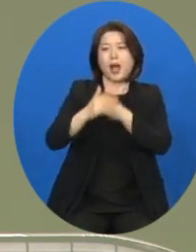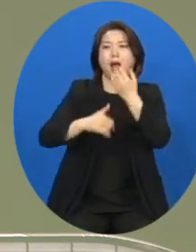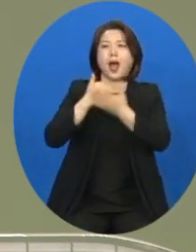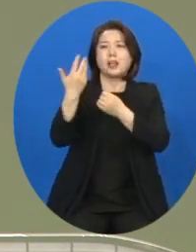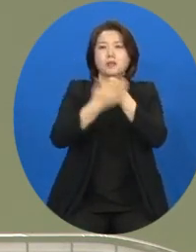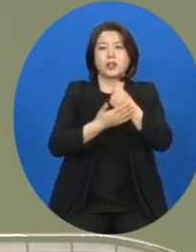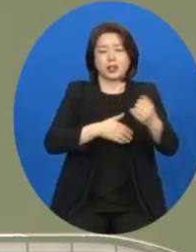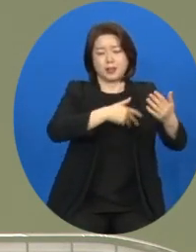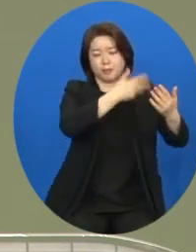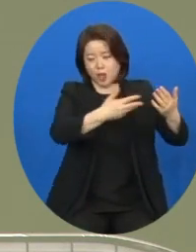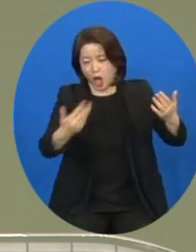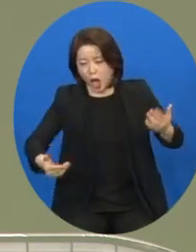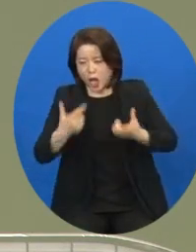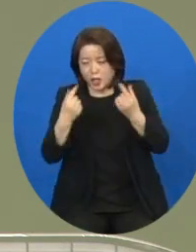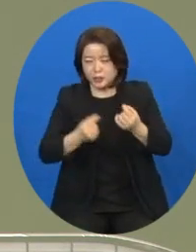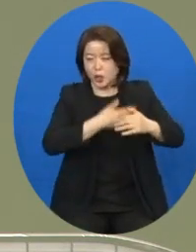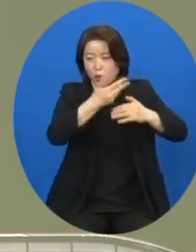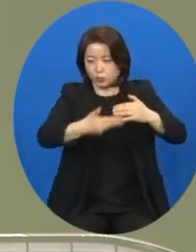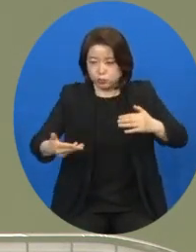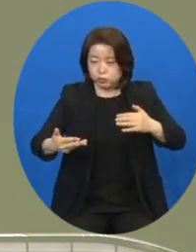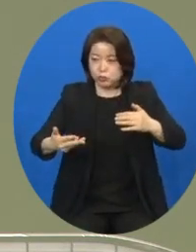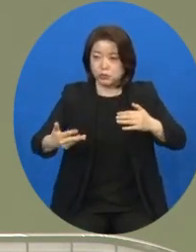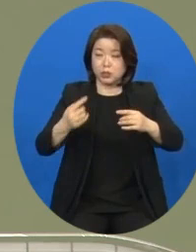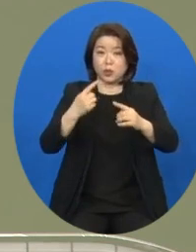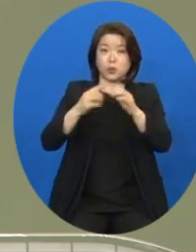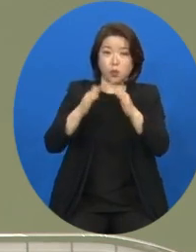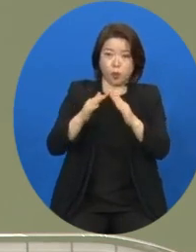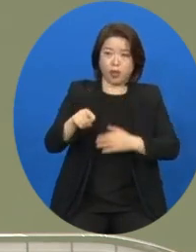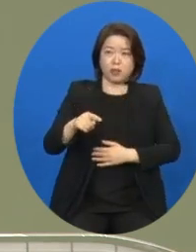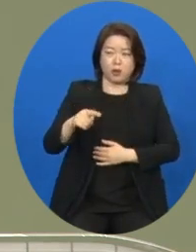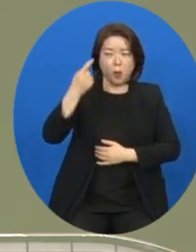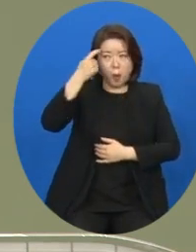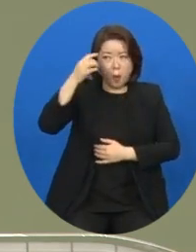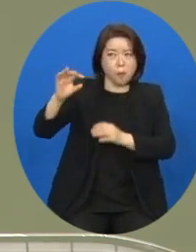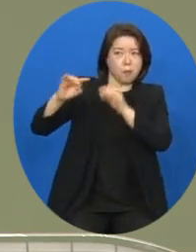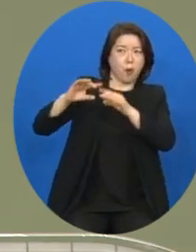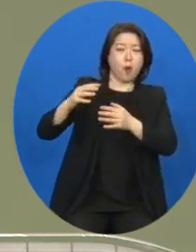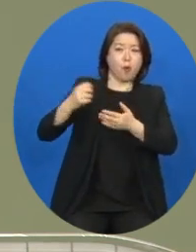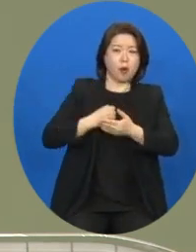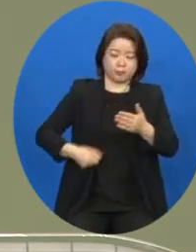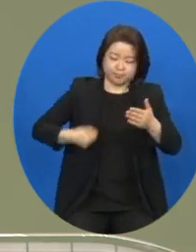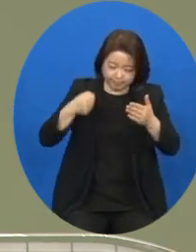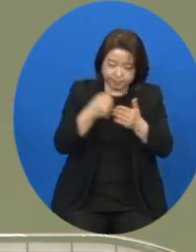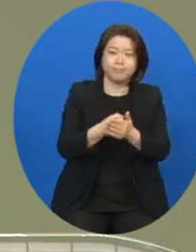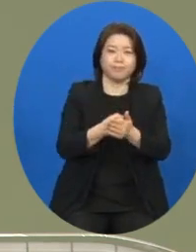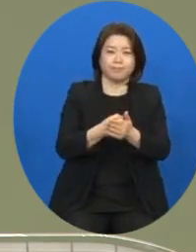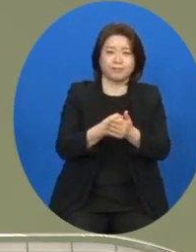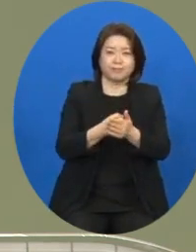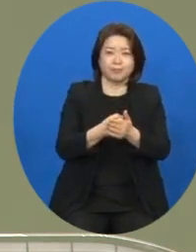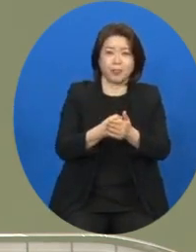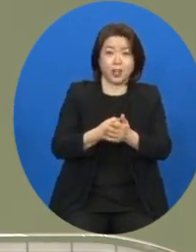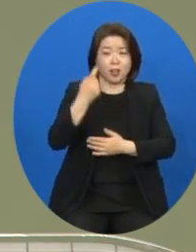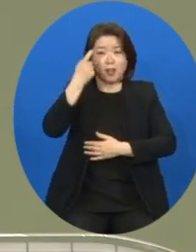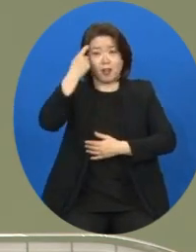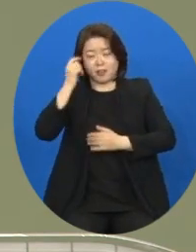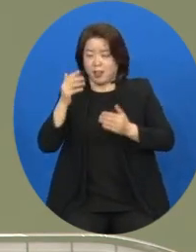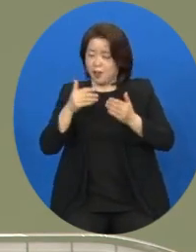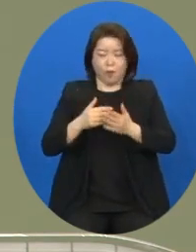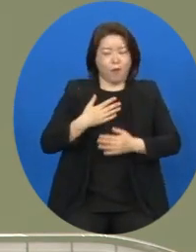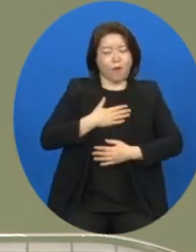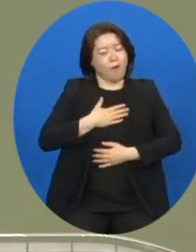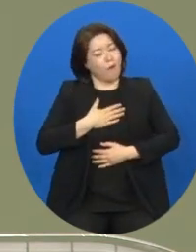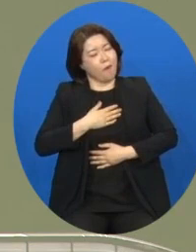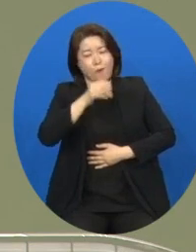교회, 이런 마음이 확 들어요. 그래서 그 표를 정했고 생각할수록